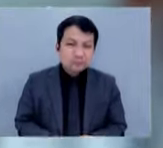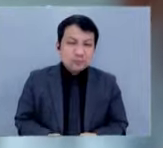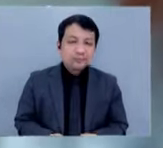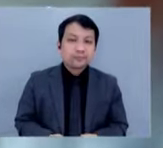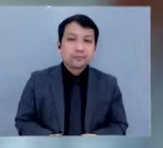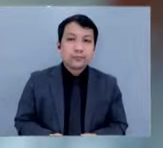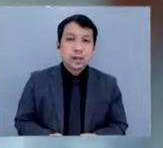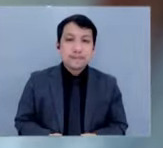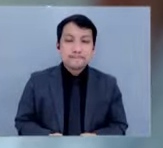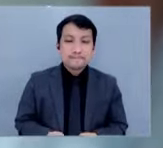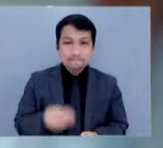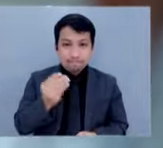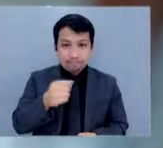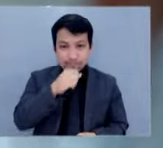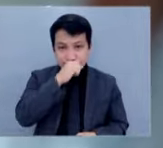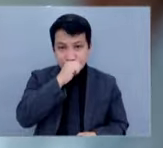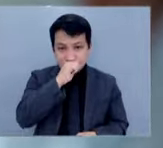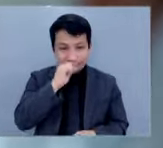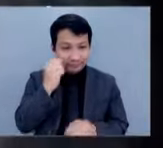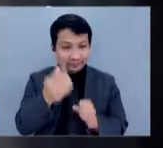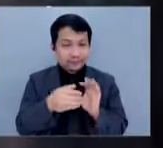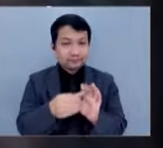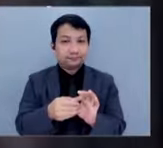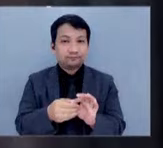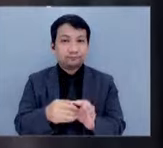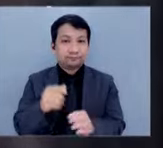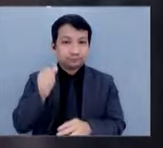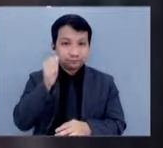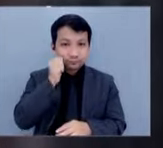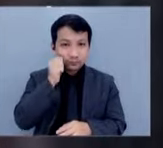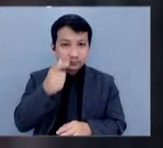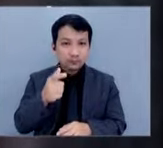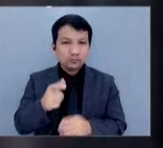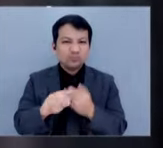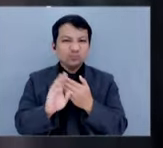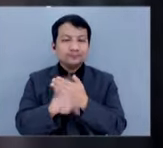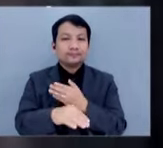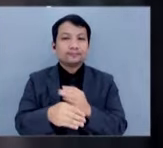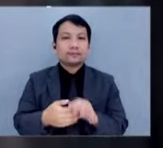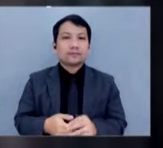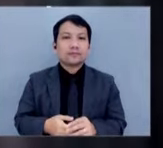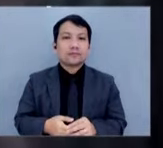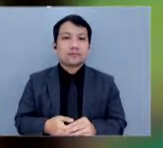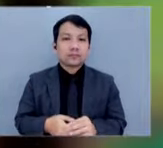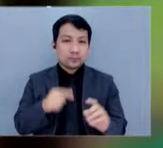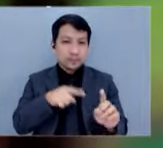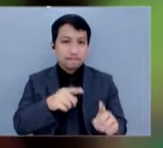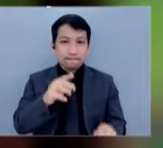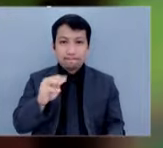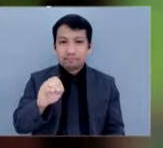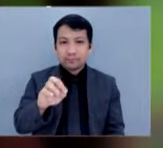And finally, Sara Labati is back bilang si Mercy.